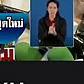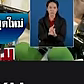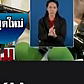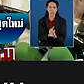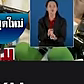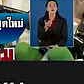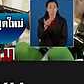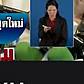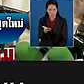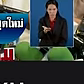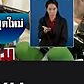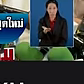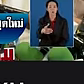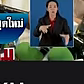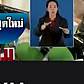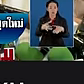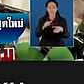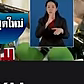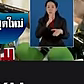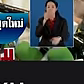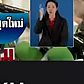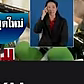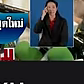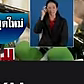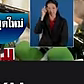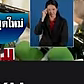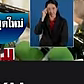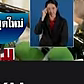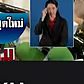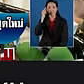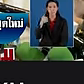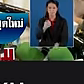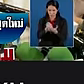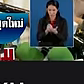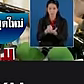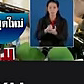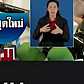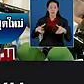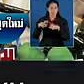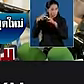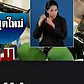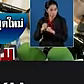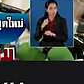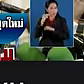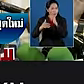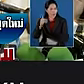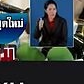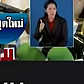แล้วก็เรียกร้องไปยังทุกกลุ่มว่าถ้าท่านมีจิตสำนึกเพียงพอเนี่ยท่านต้องมาช่วยทำให้ประชาธิปัตย์เดินไปหน้าได้ไม่